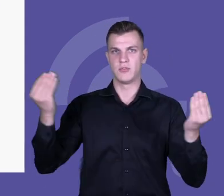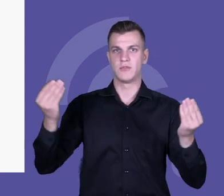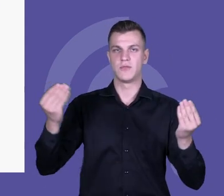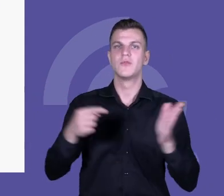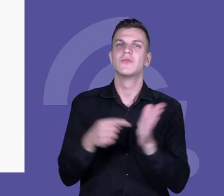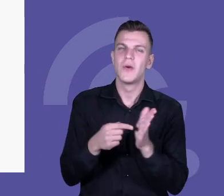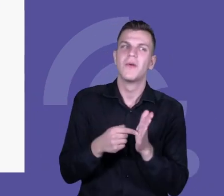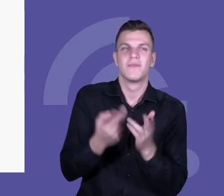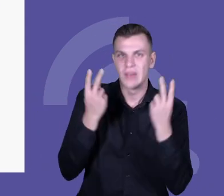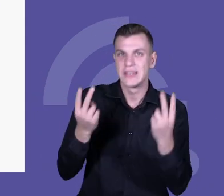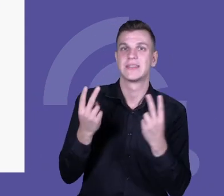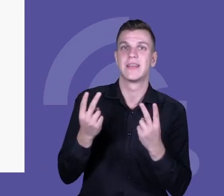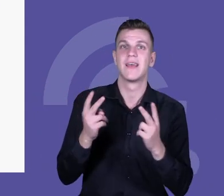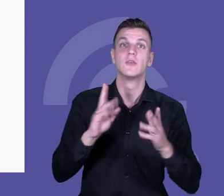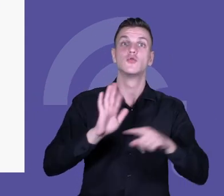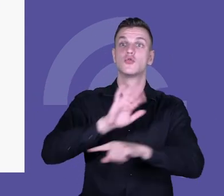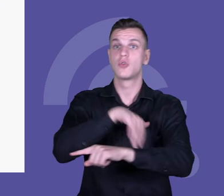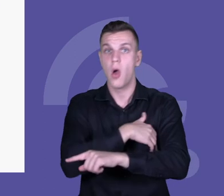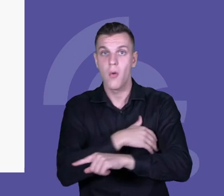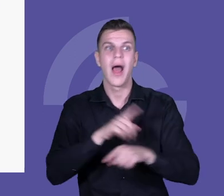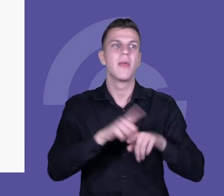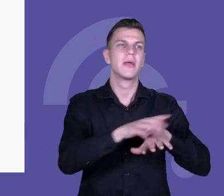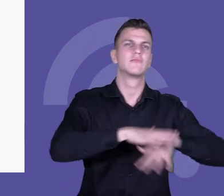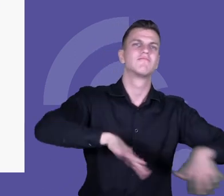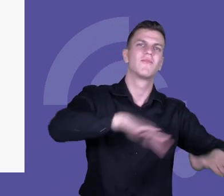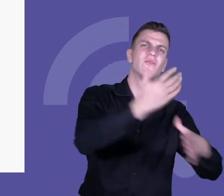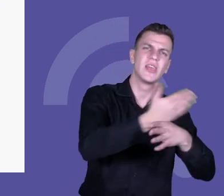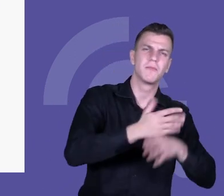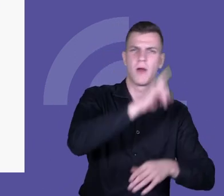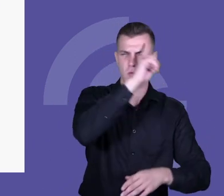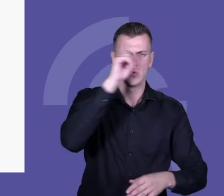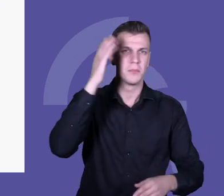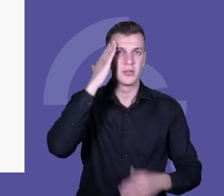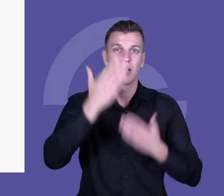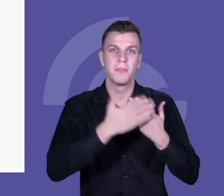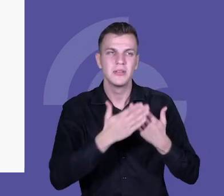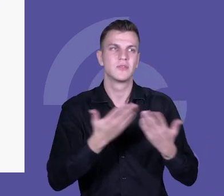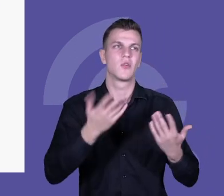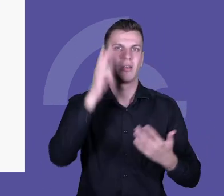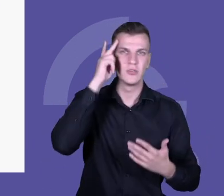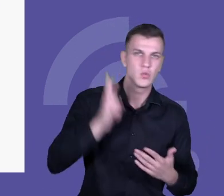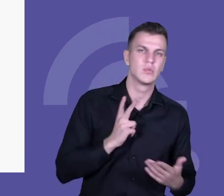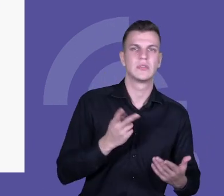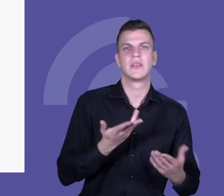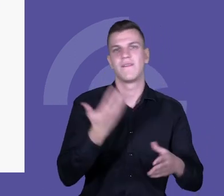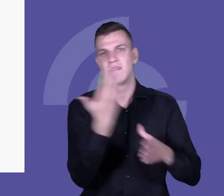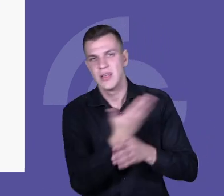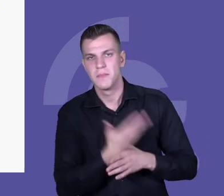potrzebujemy wzmocnienia relacji szkoły ze środowiskiem lokalnym i instytucjami lokalnymi, i przedsiębiorstwami,